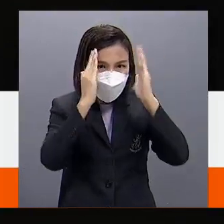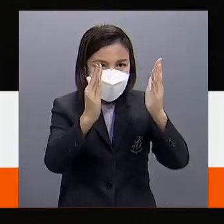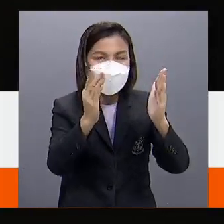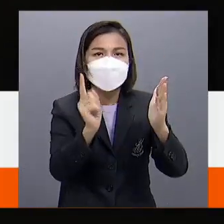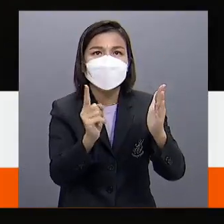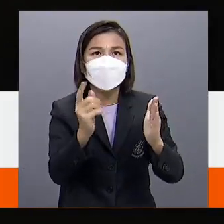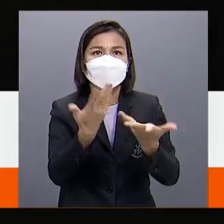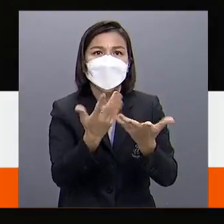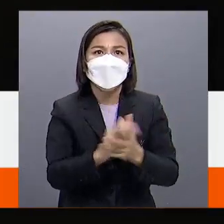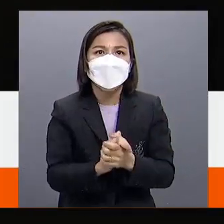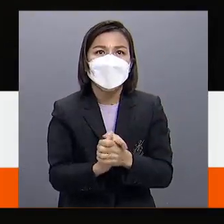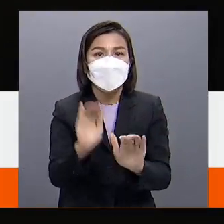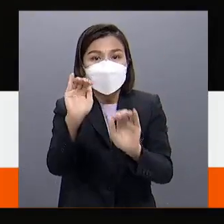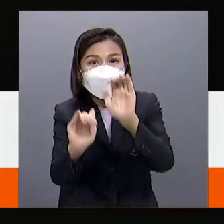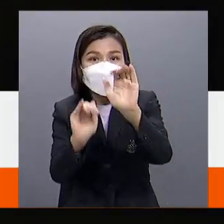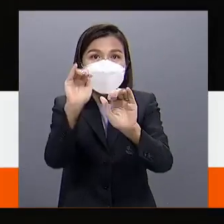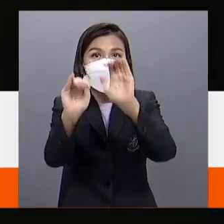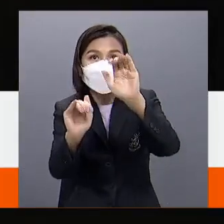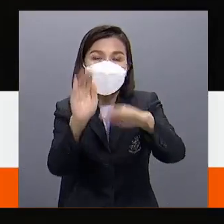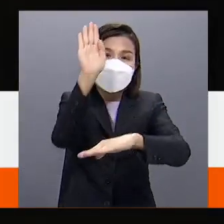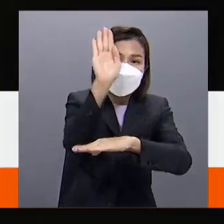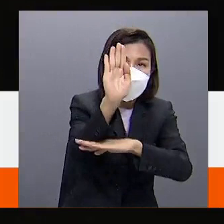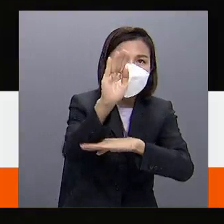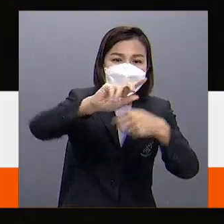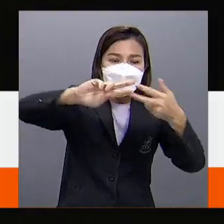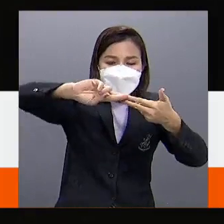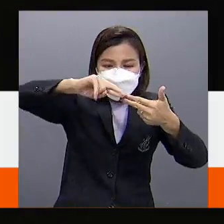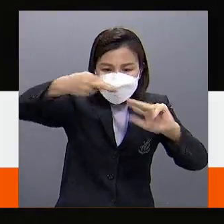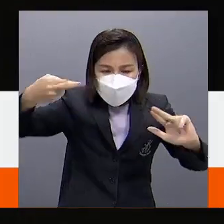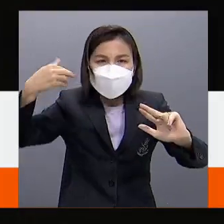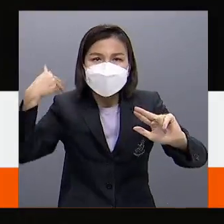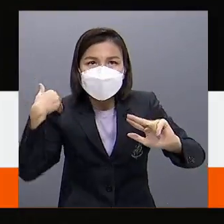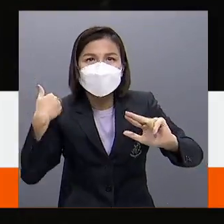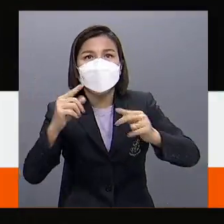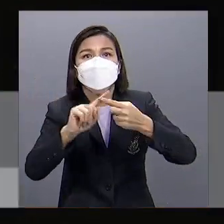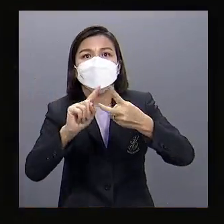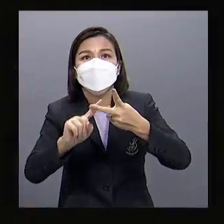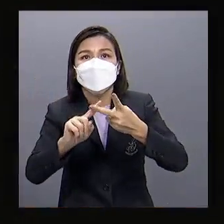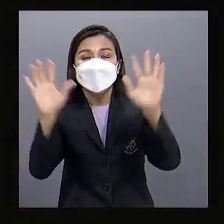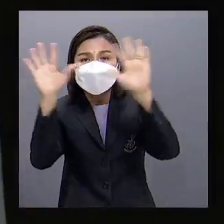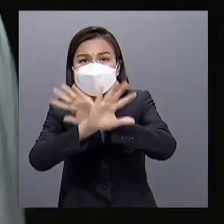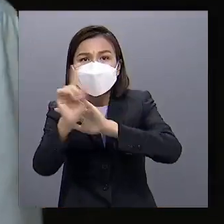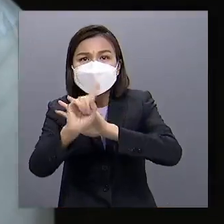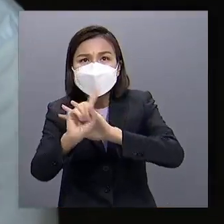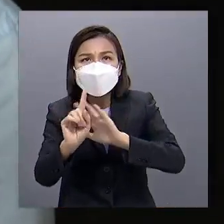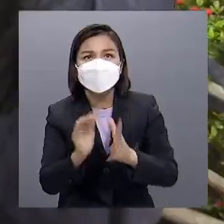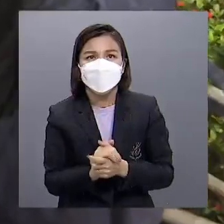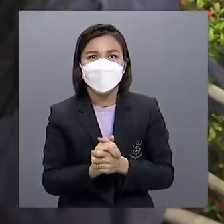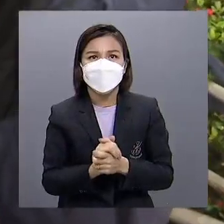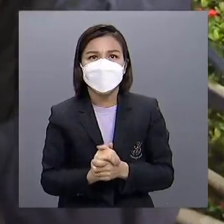ไดพาดอยู่มีเชือกพาดอยู่นะลักษณะว่ามาเก็บด้วยความสบาย